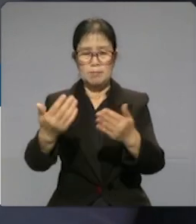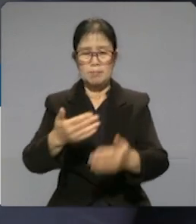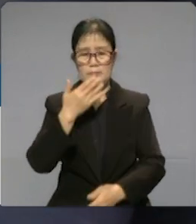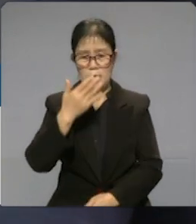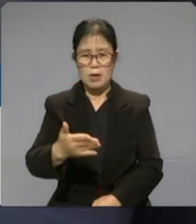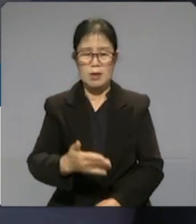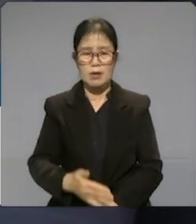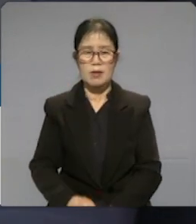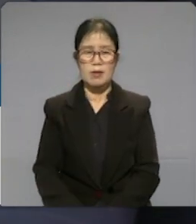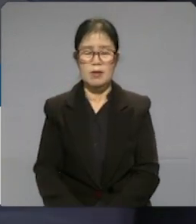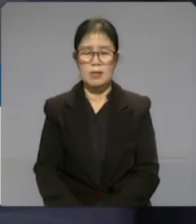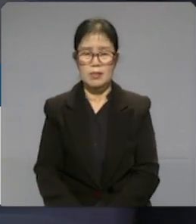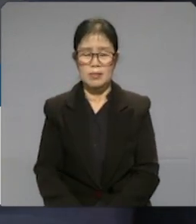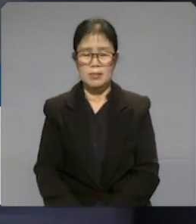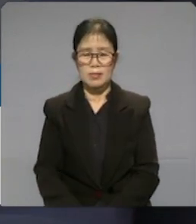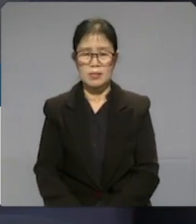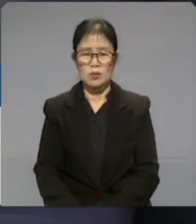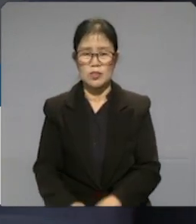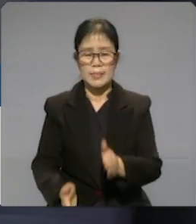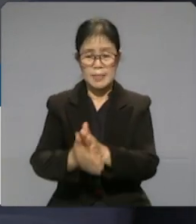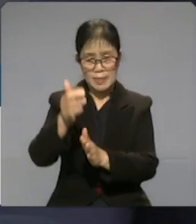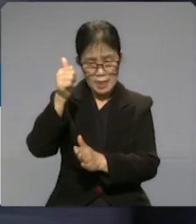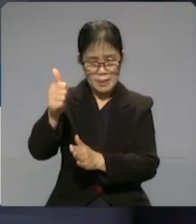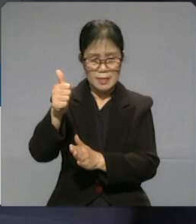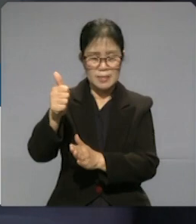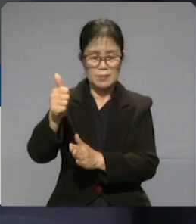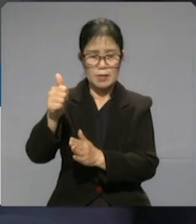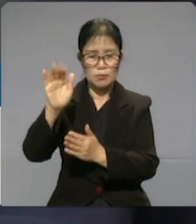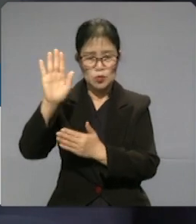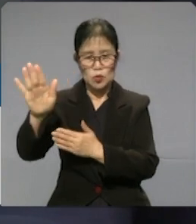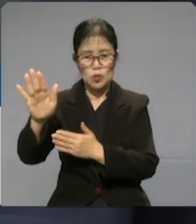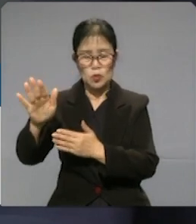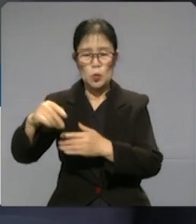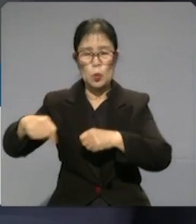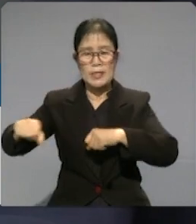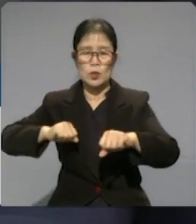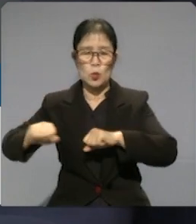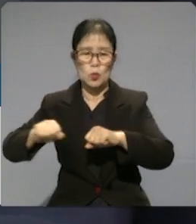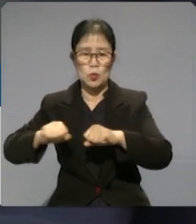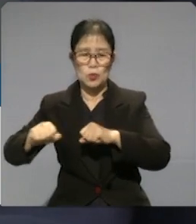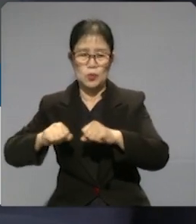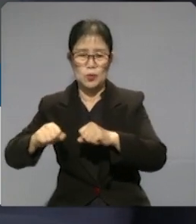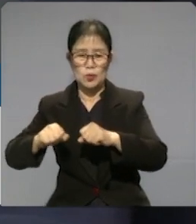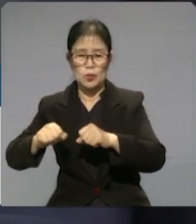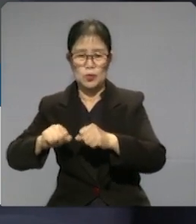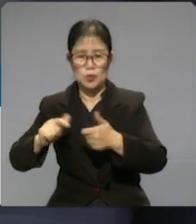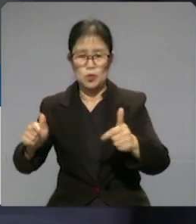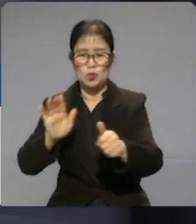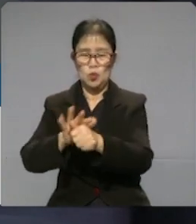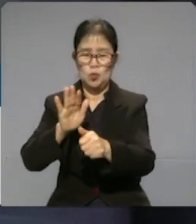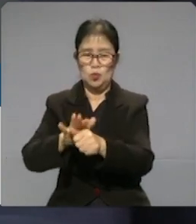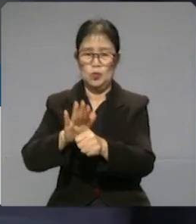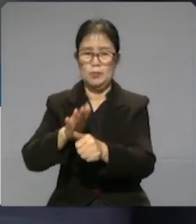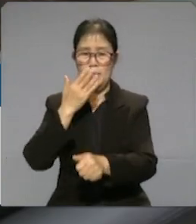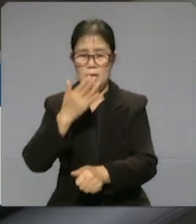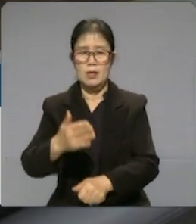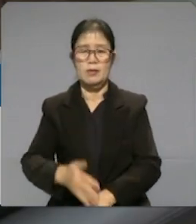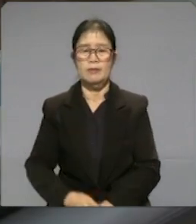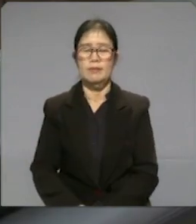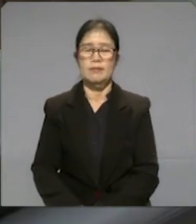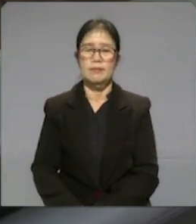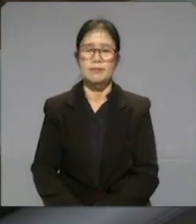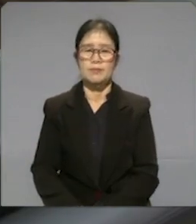결과를 받을 수 있고, 그것이 시장님 앞으로 시정 활동하는 데라든가 여러 가지 이제 도움을 줄 수 있지 않을까 하는